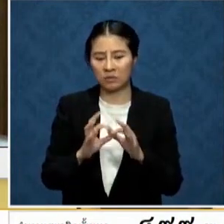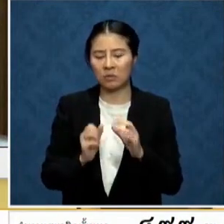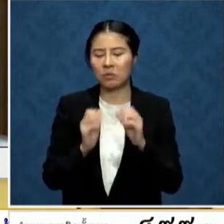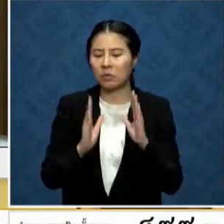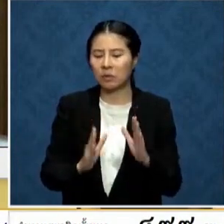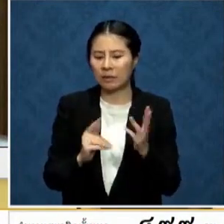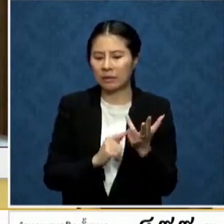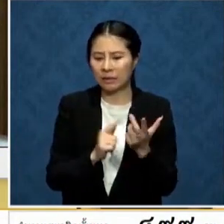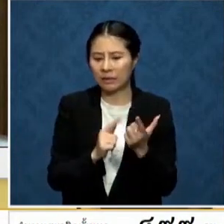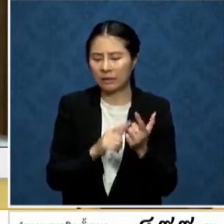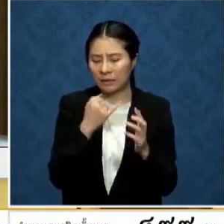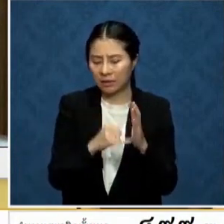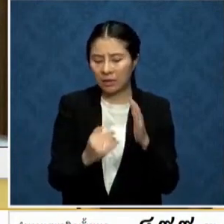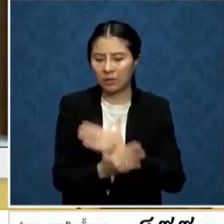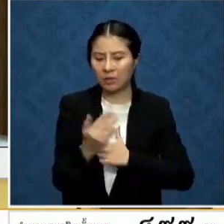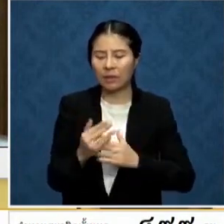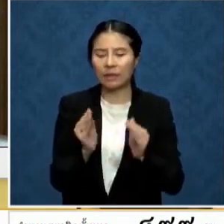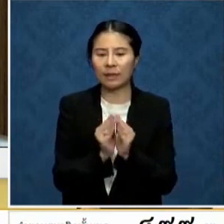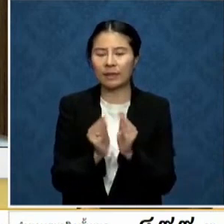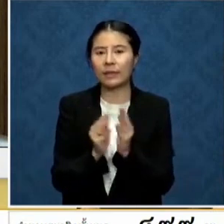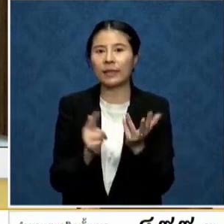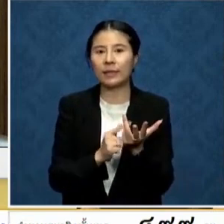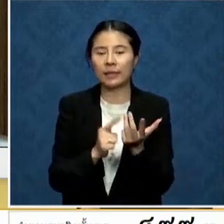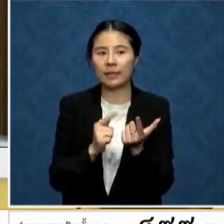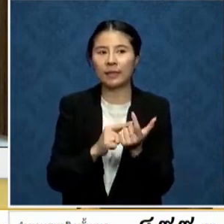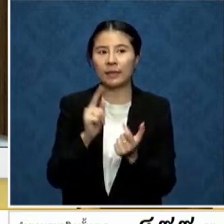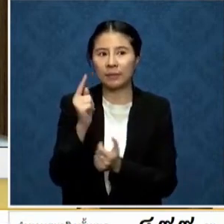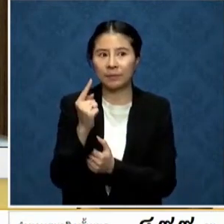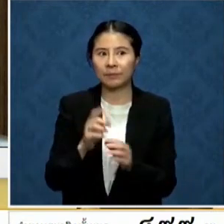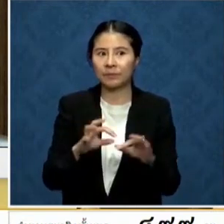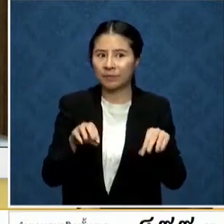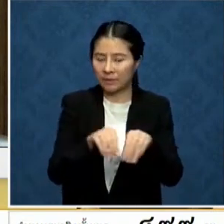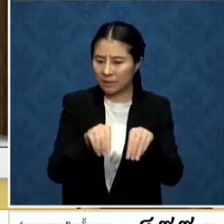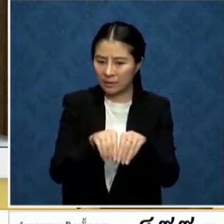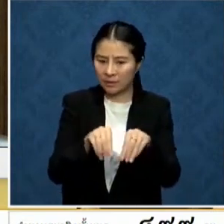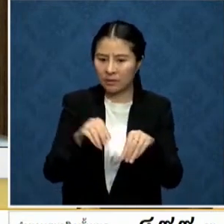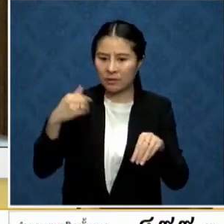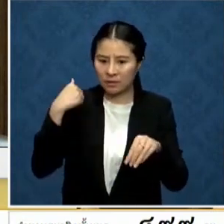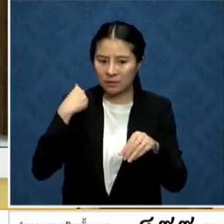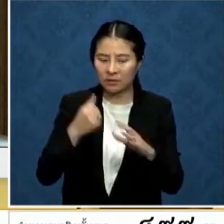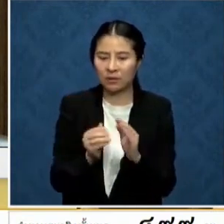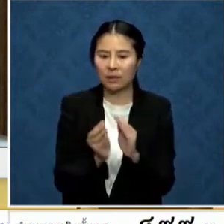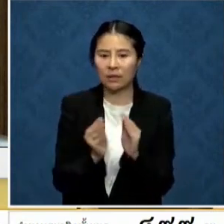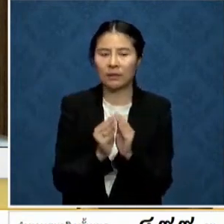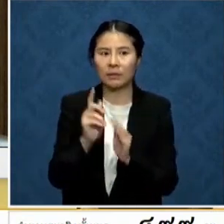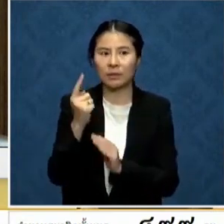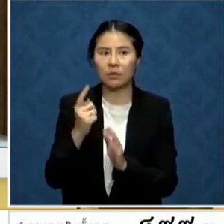เนี่ยควรจะเปิดให้มันมีโอกาสในการนับคะแนนใหม่เพื่อที่ว่าถ้าเกิดว่าผลมันใกล้เคียงเกินไปนะครับนับคะแนนใหม่จะได้เช็คอีกรอบนึงนะครับว่าไม่มี